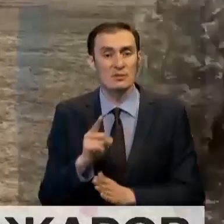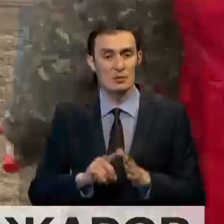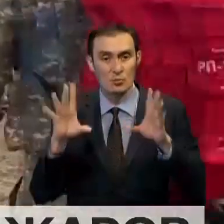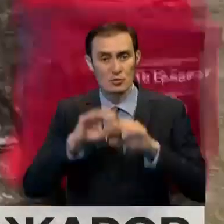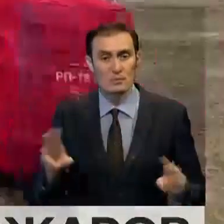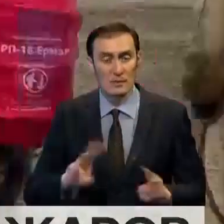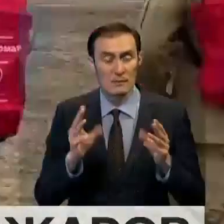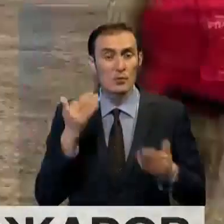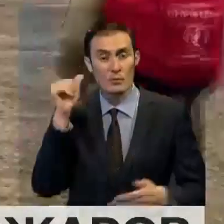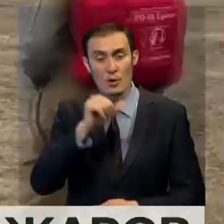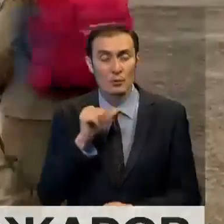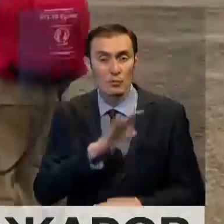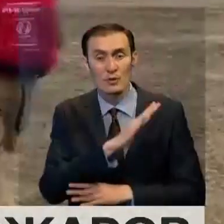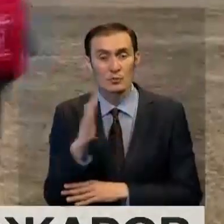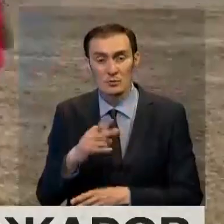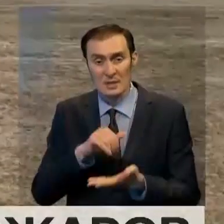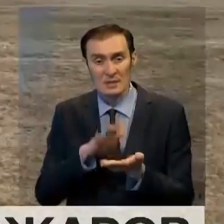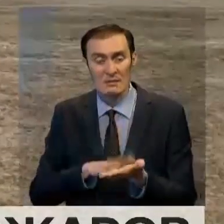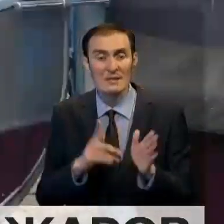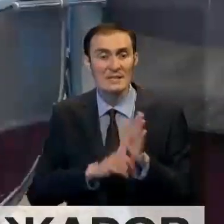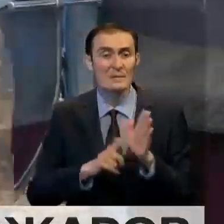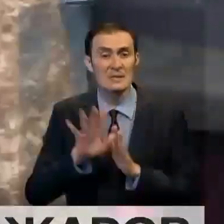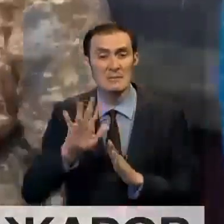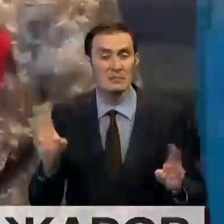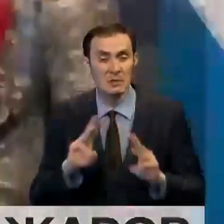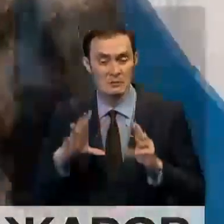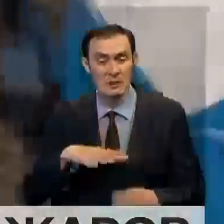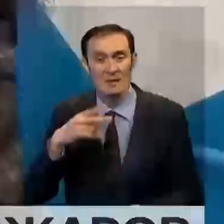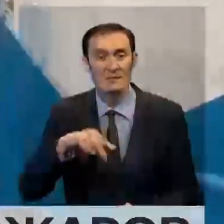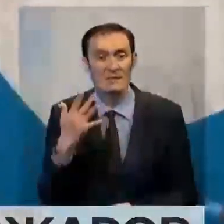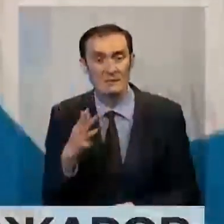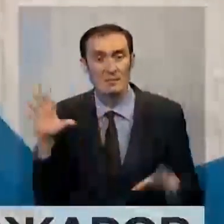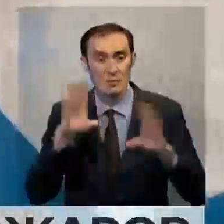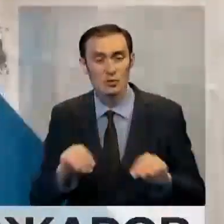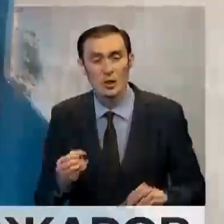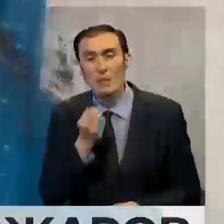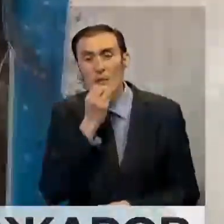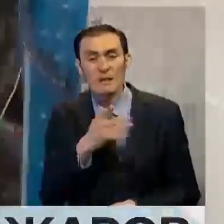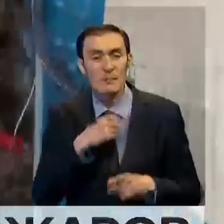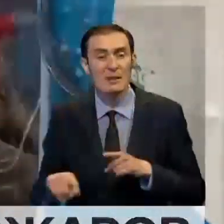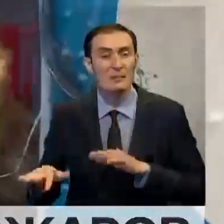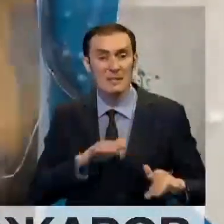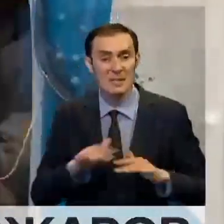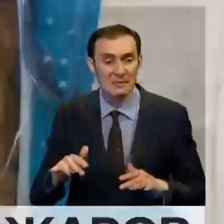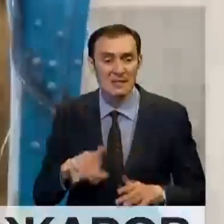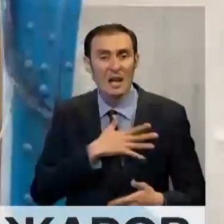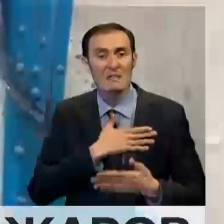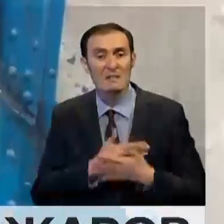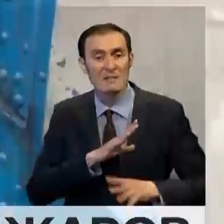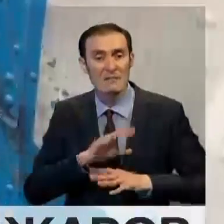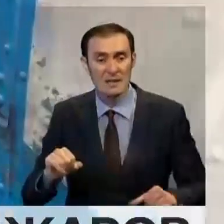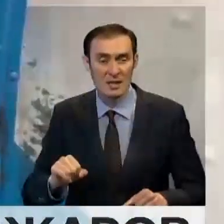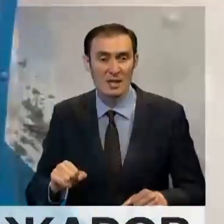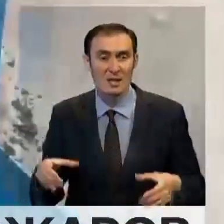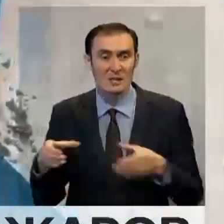огненной стихией. В прошлом году в лесу зарегистрировали 75 пожаров. 25 из них потушили благодаря оперативности и отваге